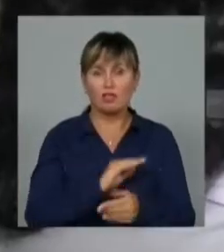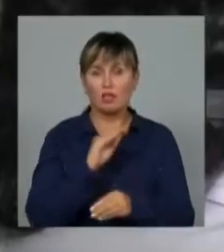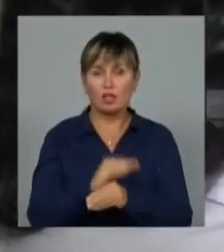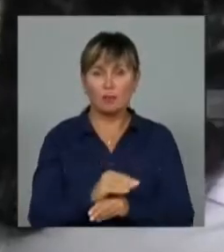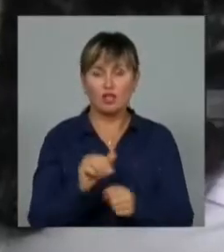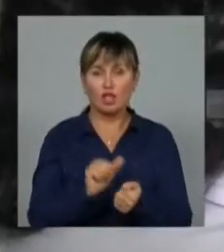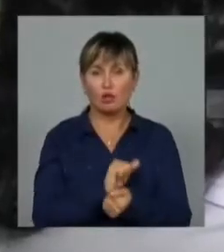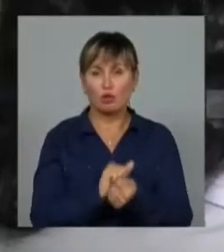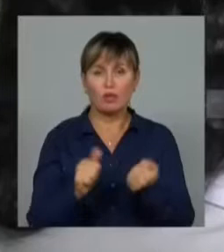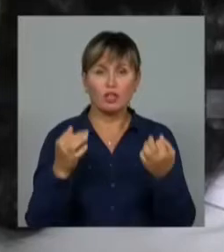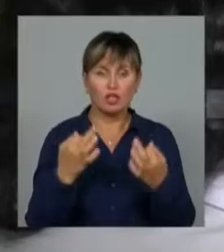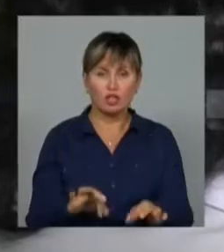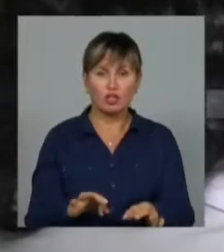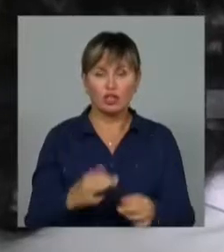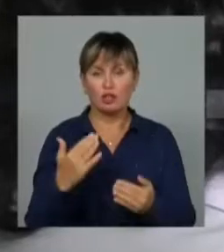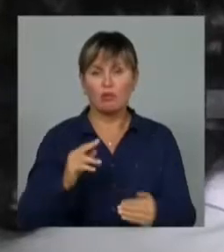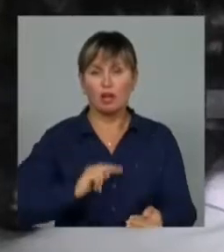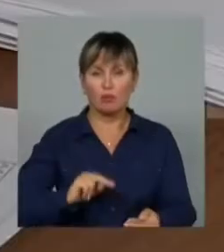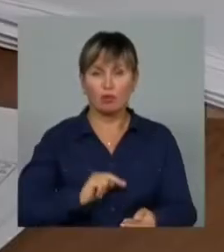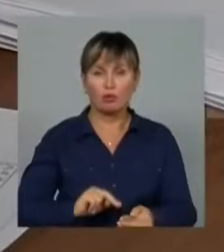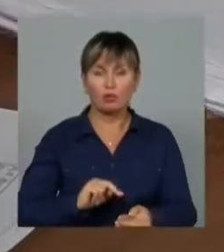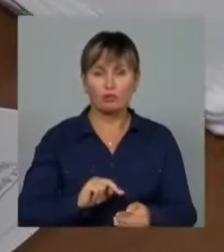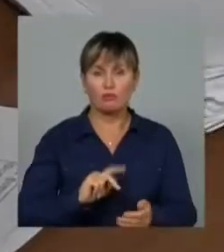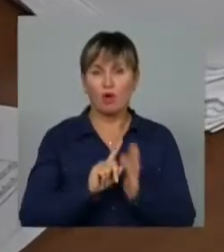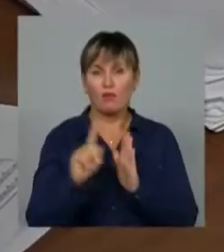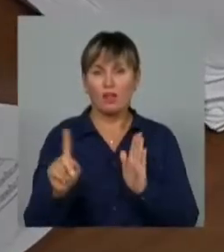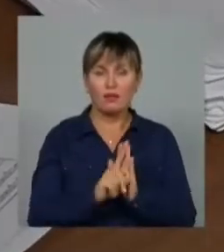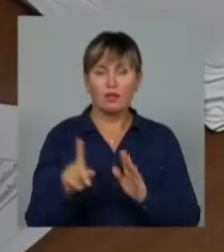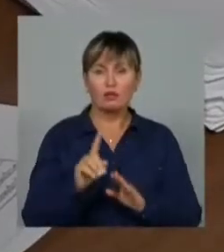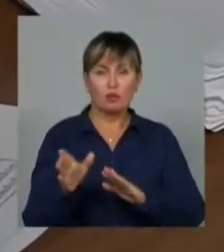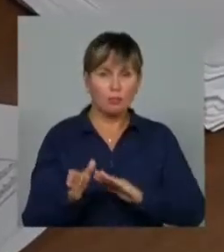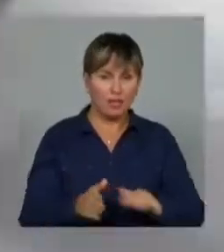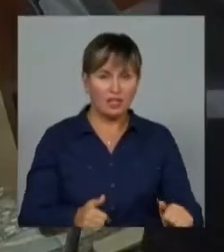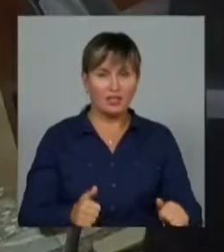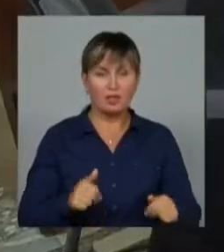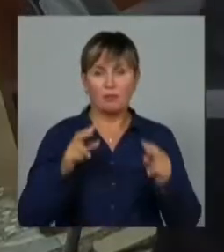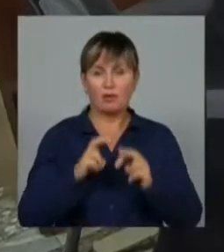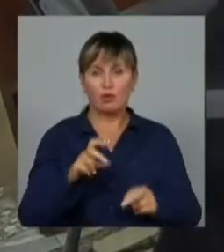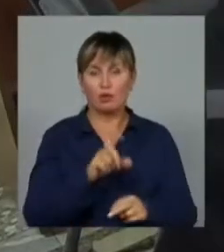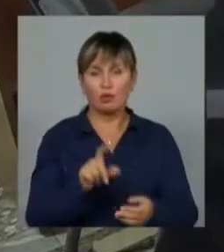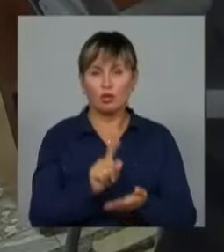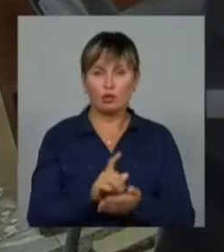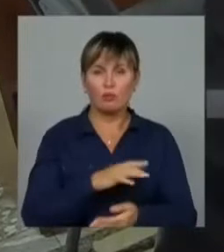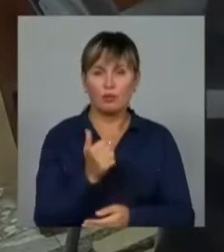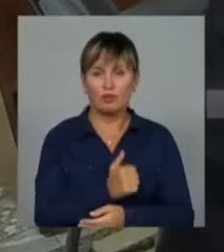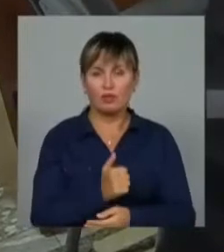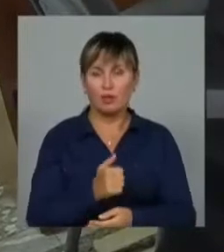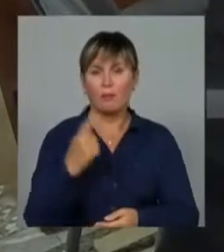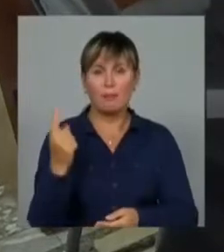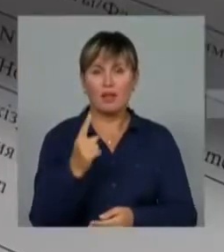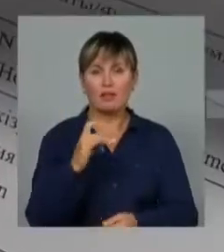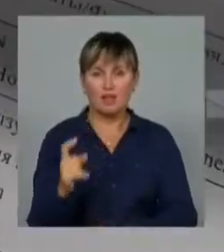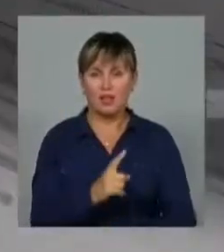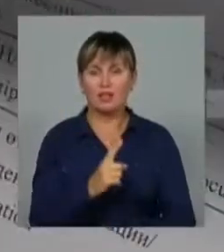дополнительные документы, разрешающие им работать офлайн. Для того, чтобы пройти проверку, сотрудники должны быть привиты хотя бы первым